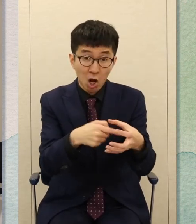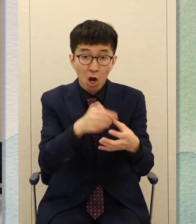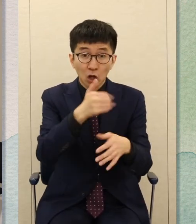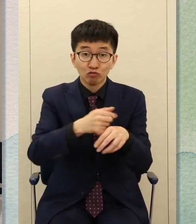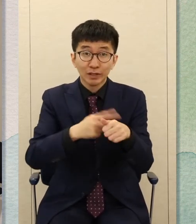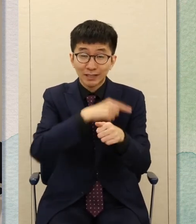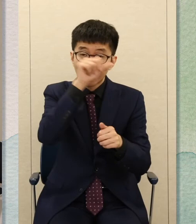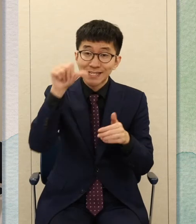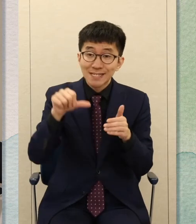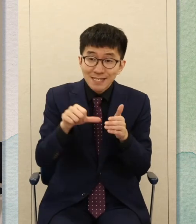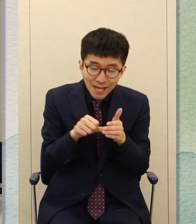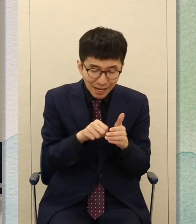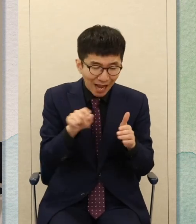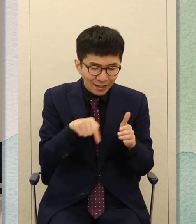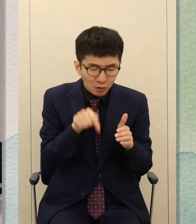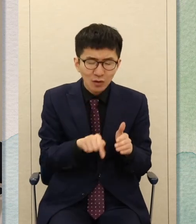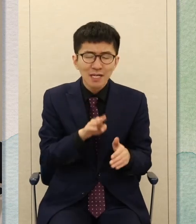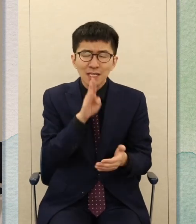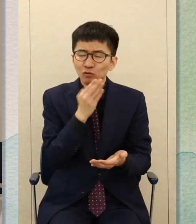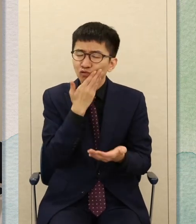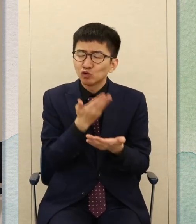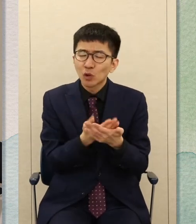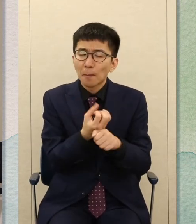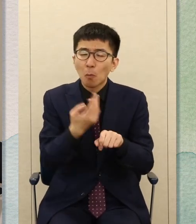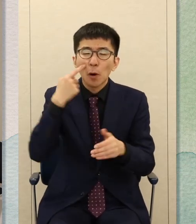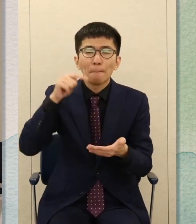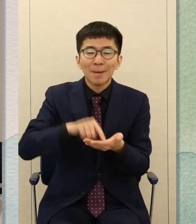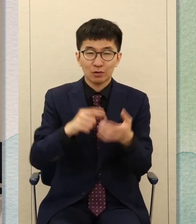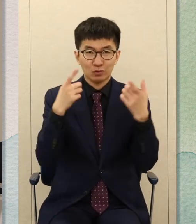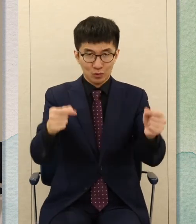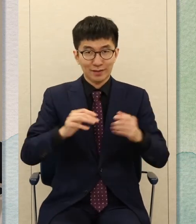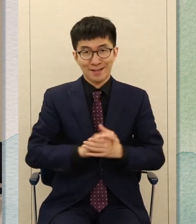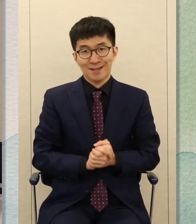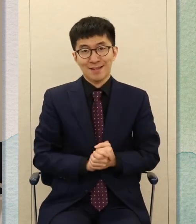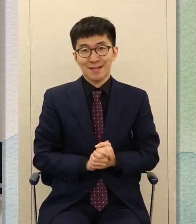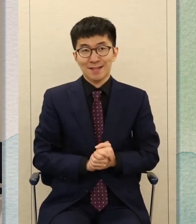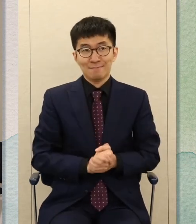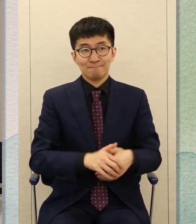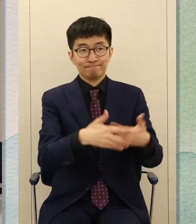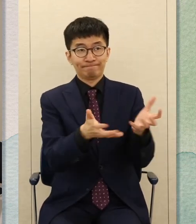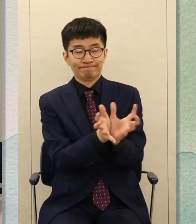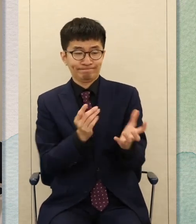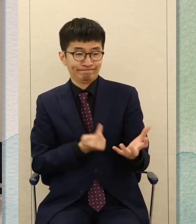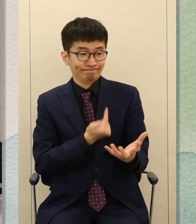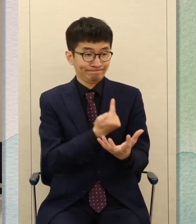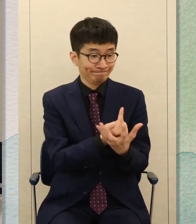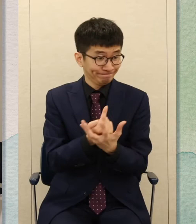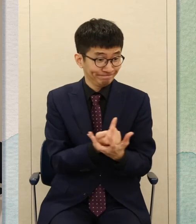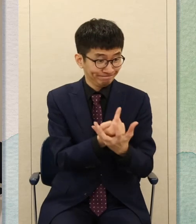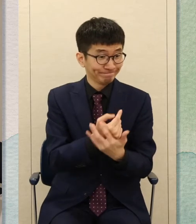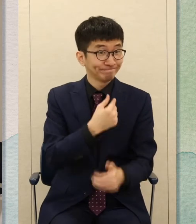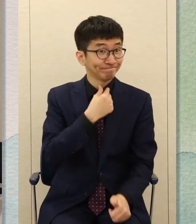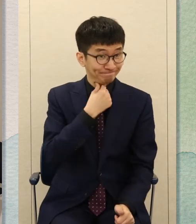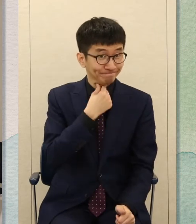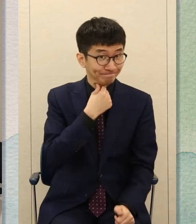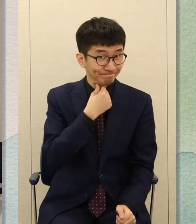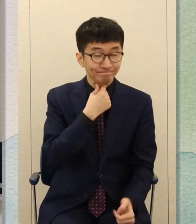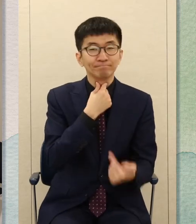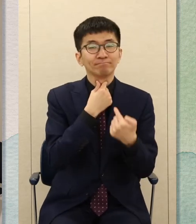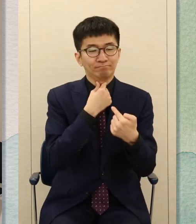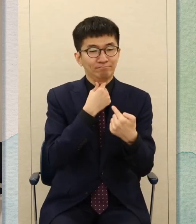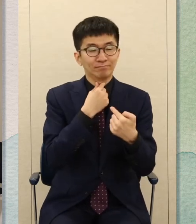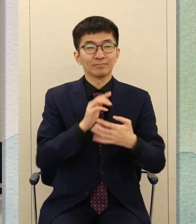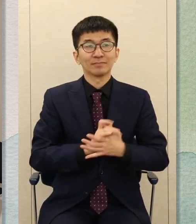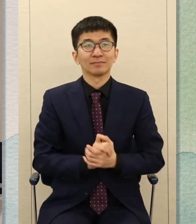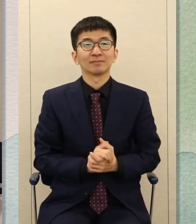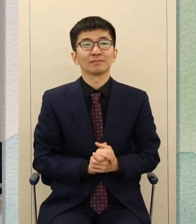인생이 나날이 의미 있어진다는 뜻이에요. 그래서 그런 소속감 있는 모임에 내가 들어가고 싶다. 이런